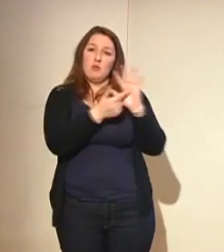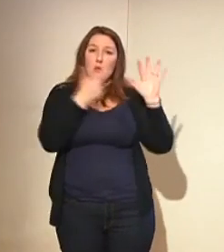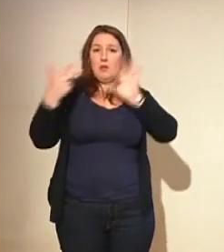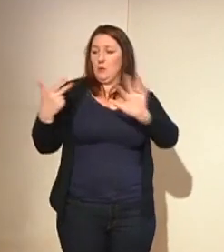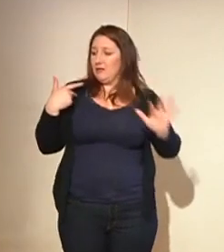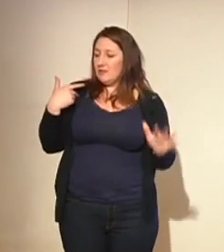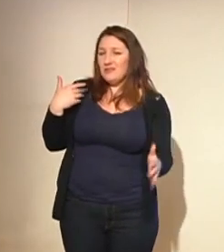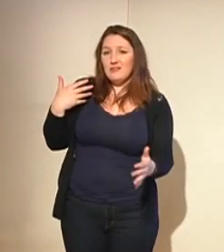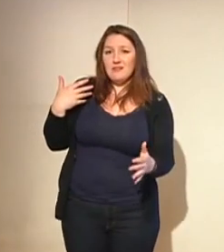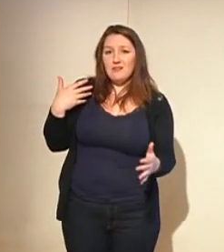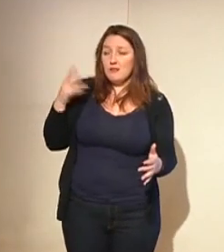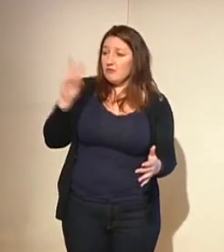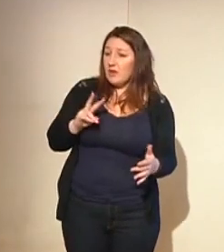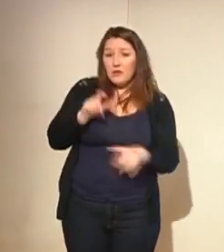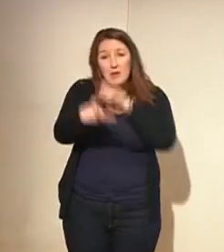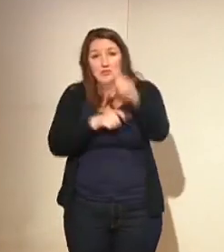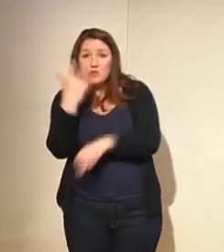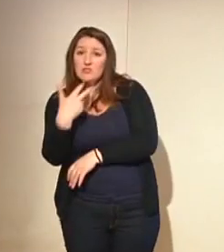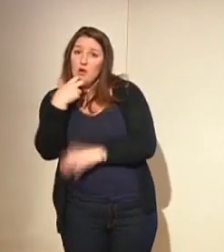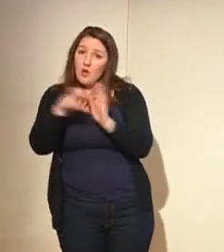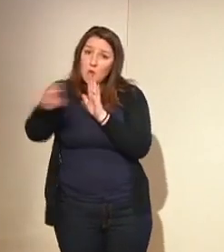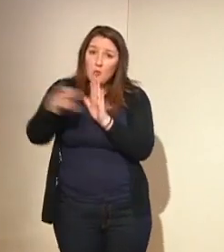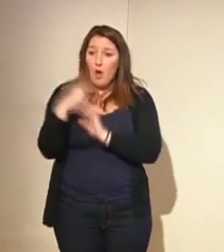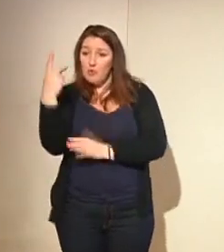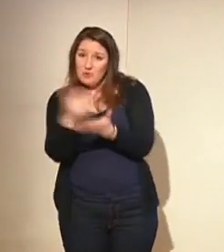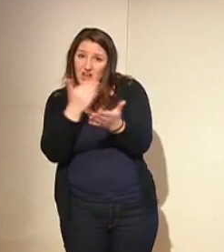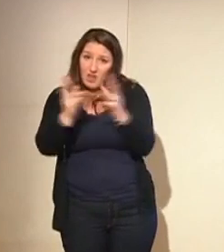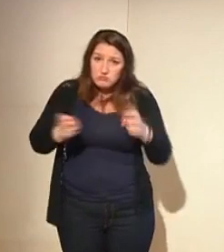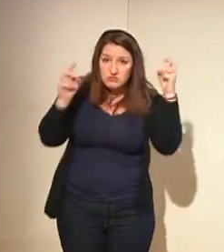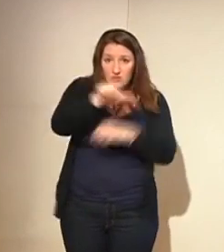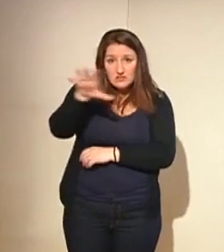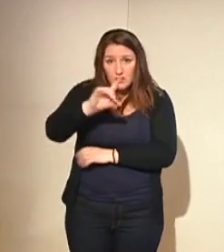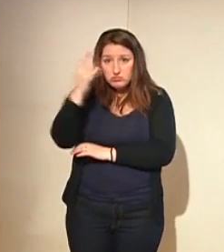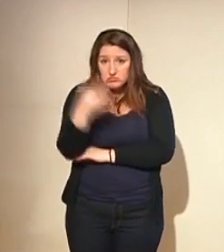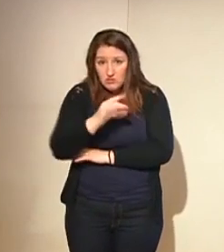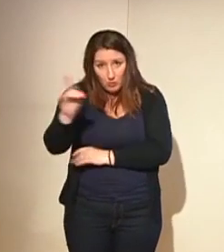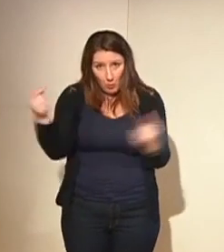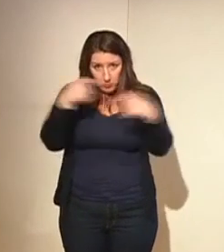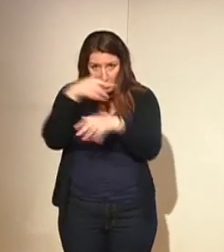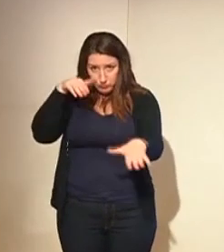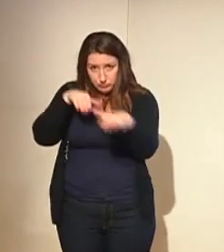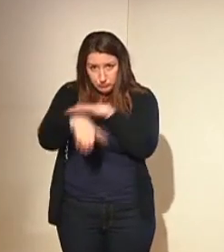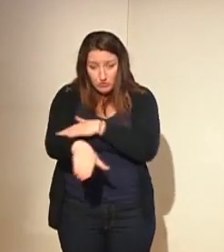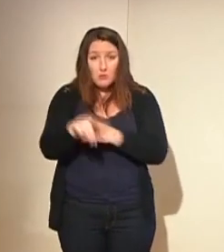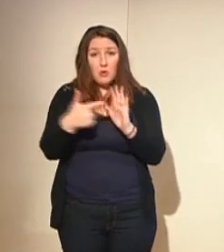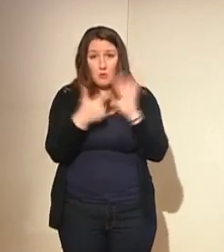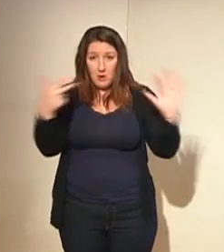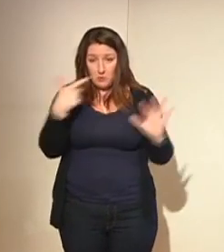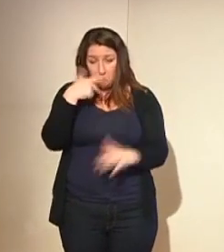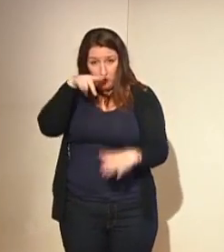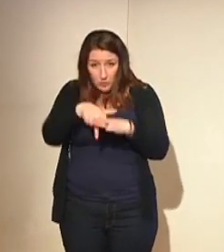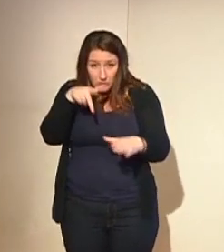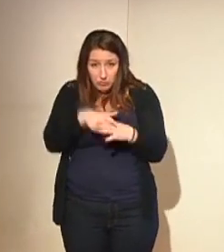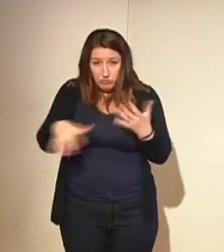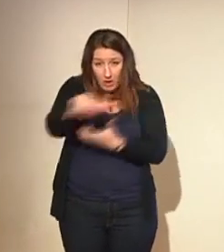augmentation des revenus de grenoblan de 25 % bien au contraire 2008 a marqué le début d'une crise économique et d'une